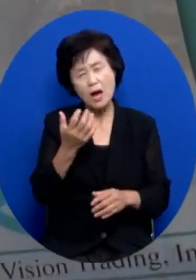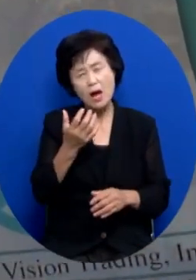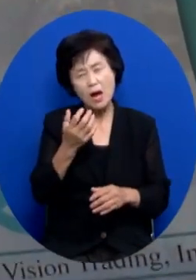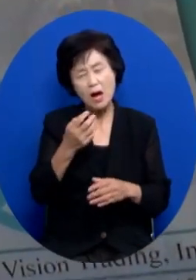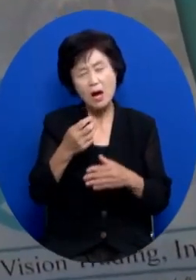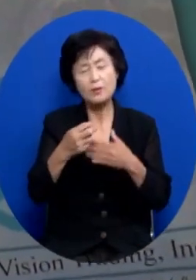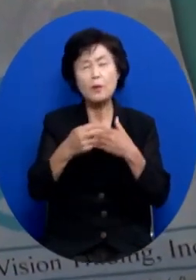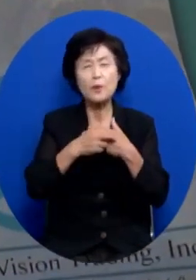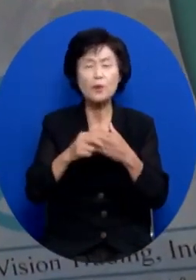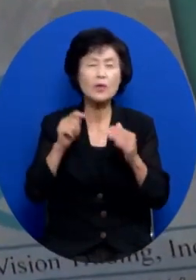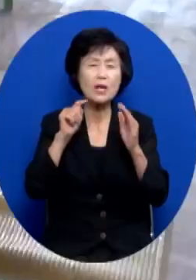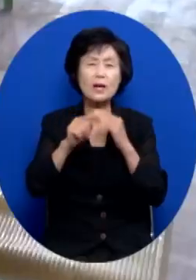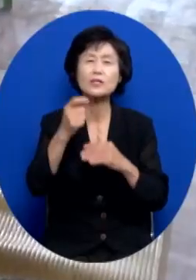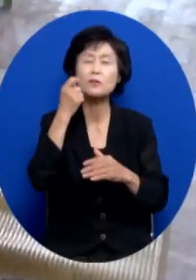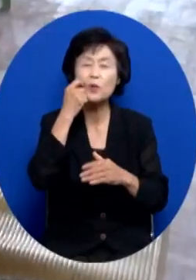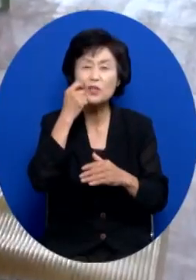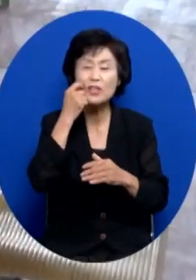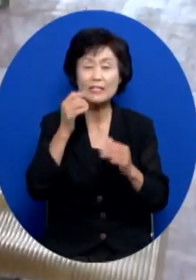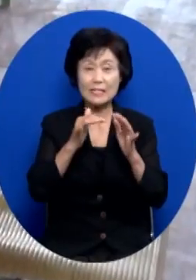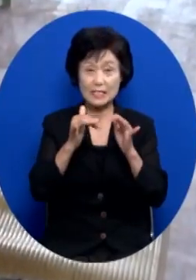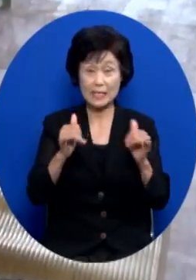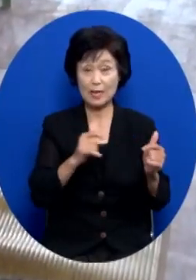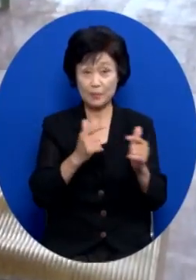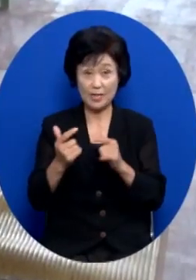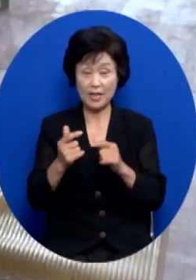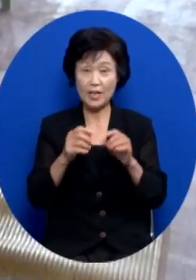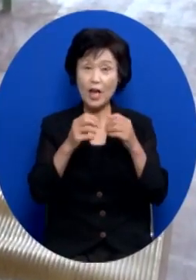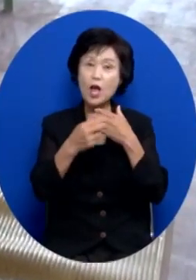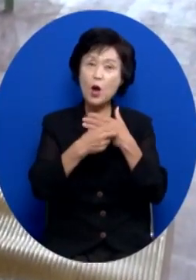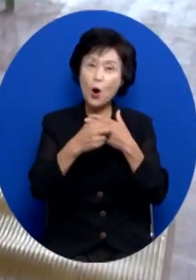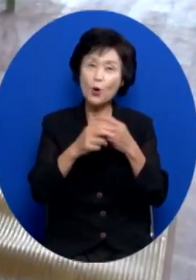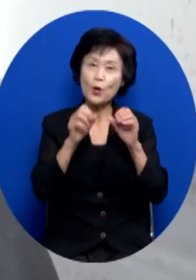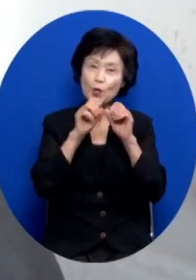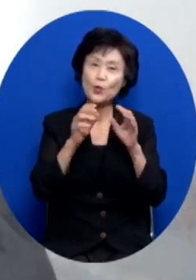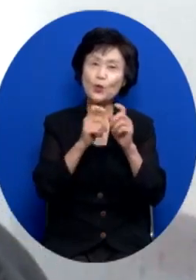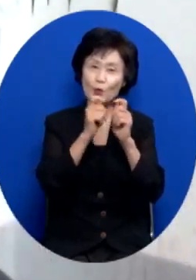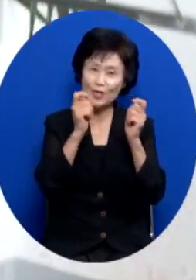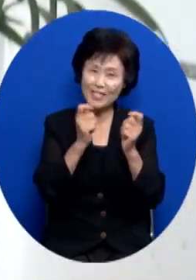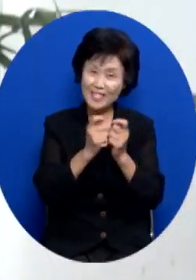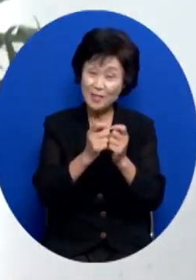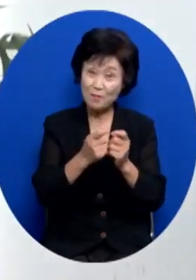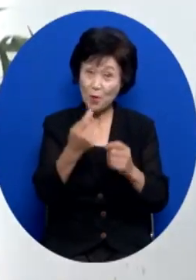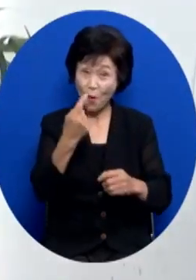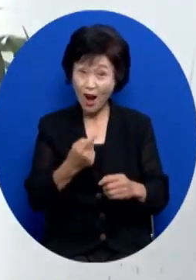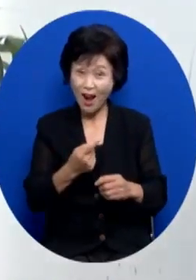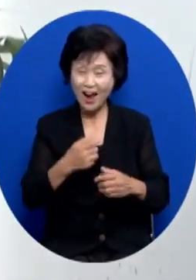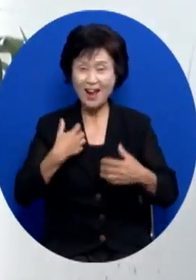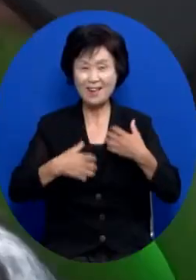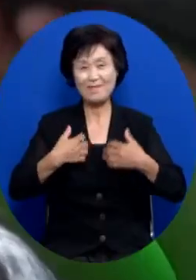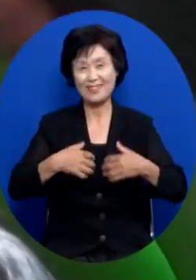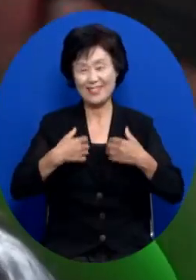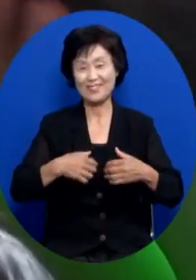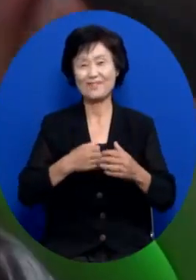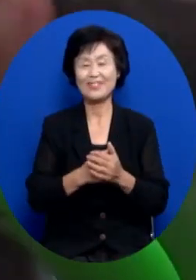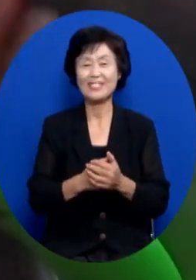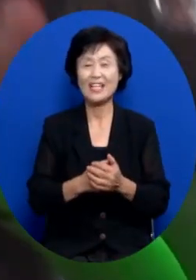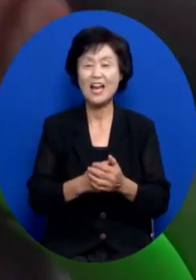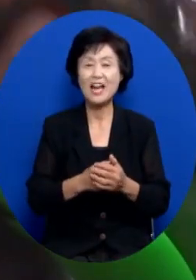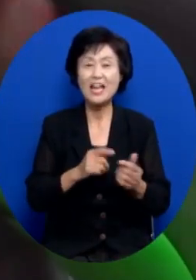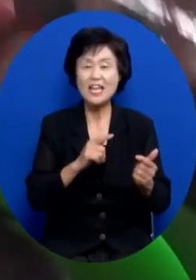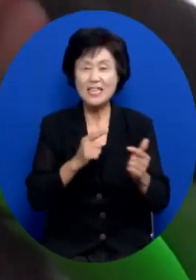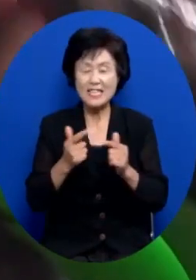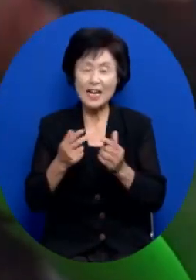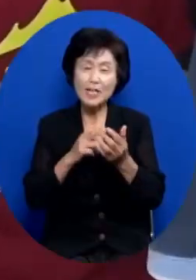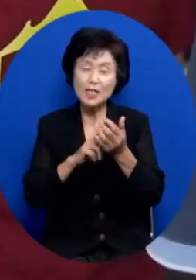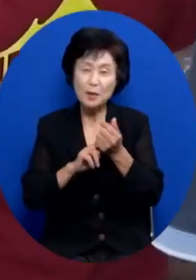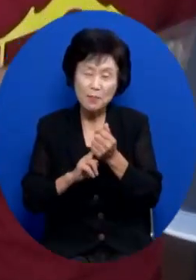못하는 지역 주민들에게는 의료 선교팀의 방문이 늘 반갑습니다. 교회에선 성도들이 임의용 섬김과 음식들을